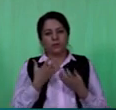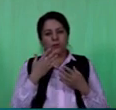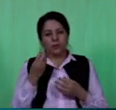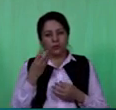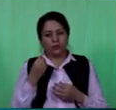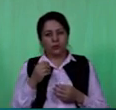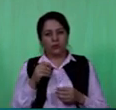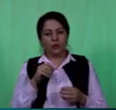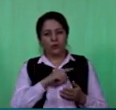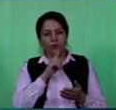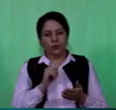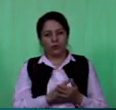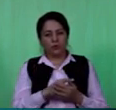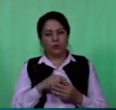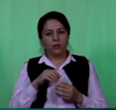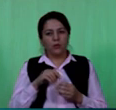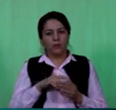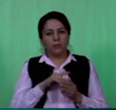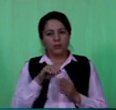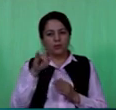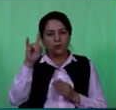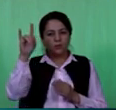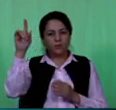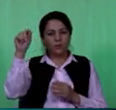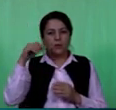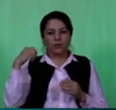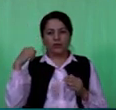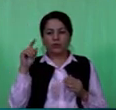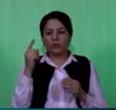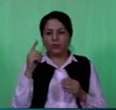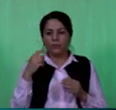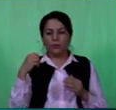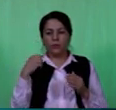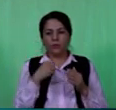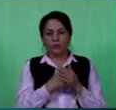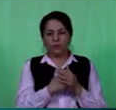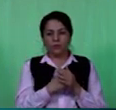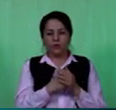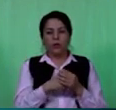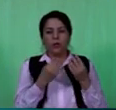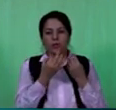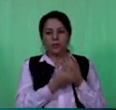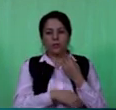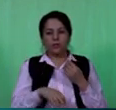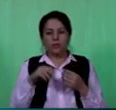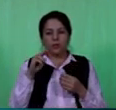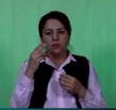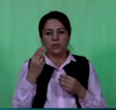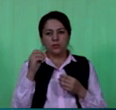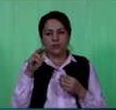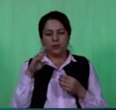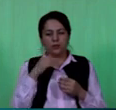должен пролететь самолет чтобы долететь до конечной цели ребята посмотрите